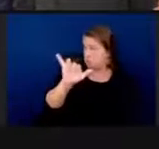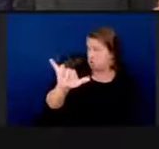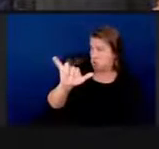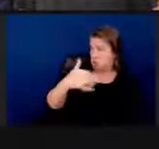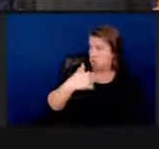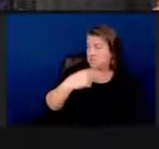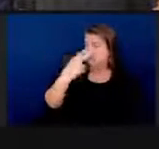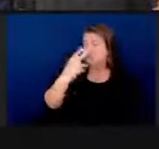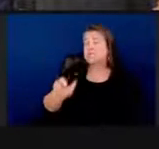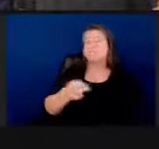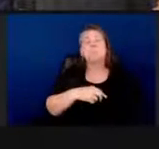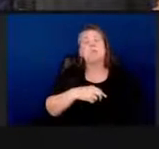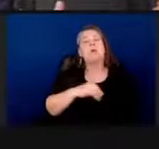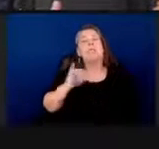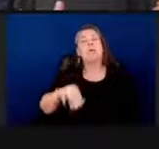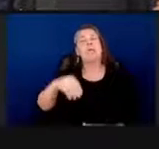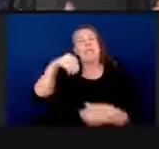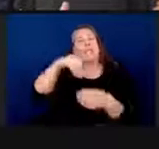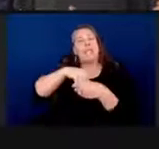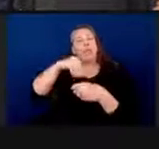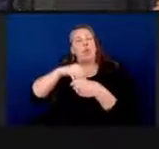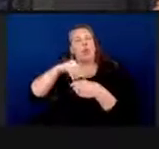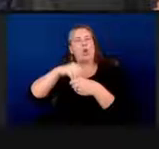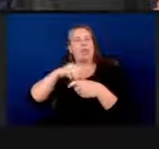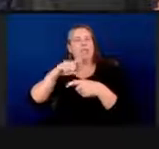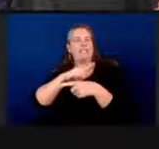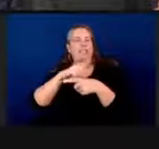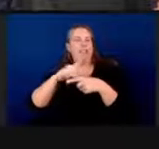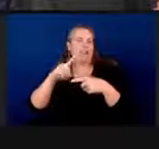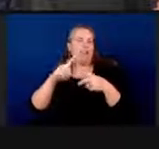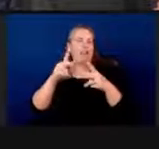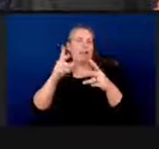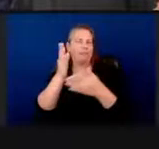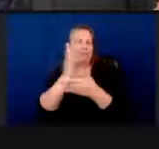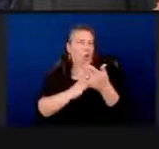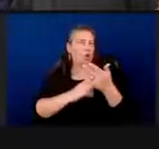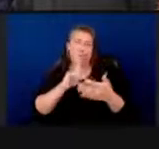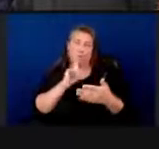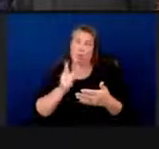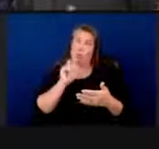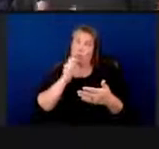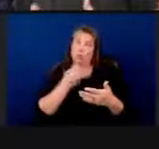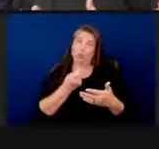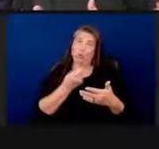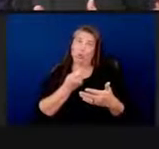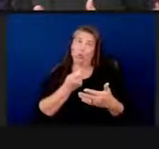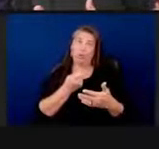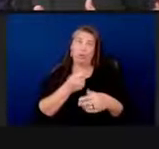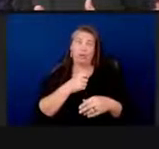سيقوم بتعليم الطلاب الذين هم في أكاديميات المسارات المهنية.